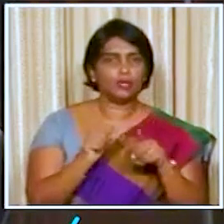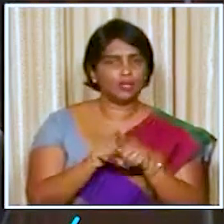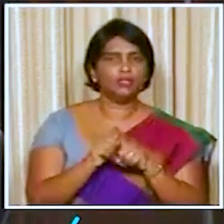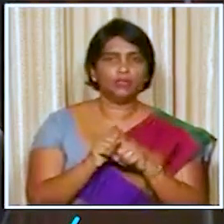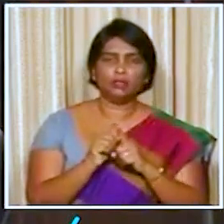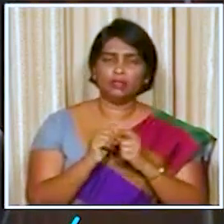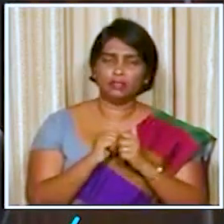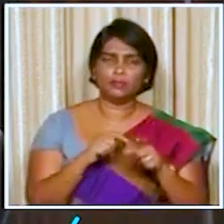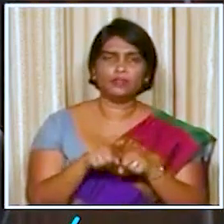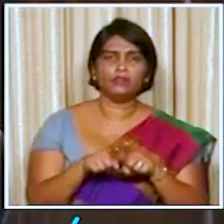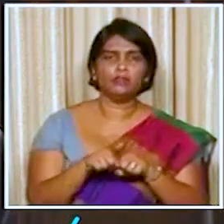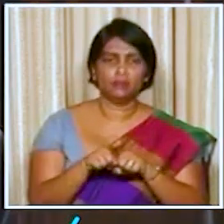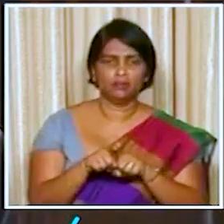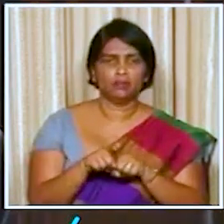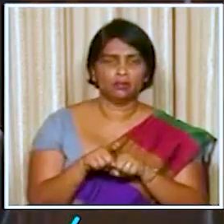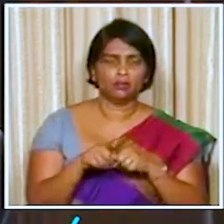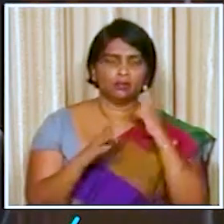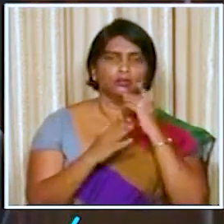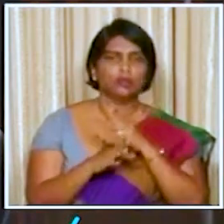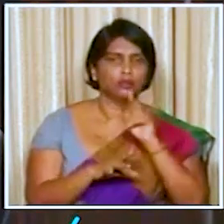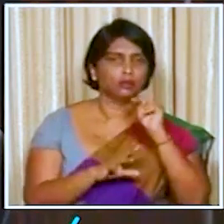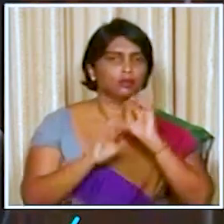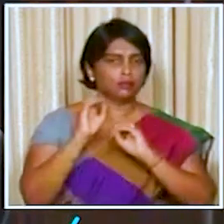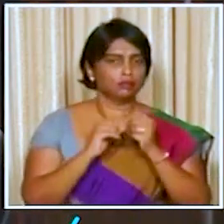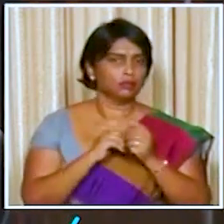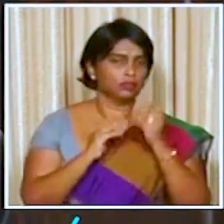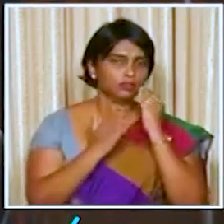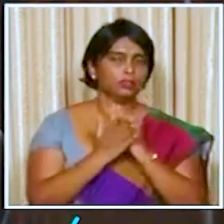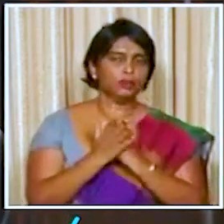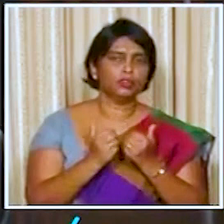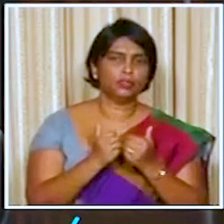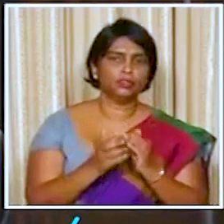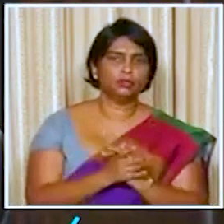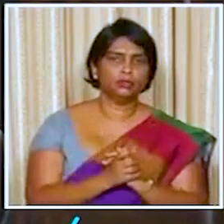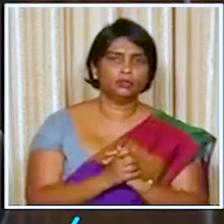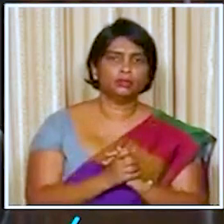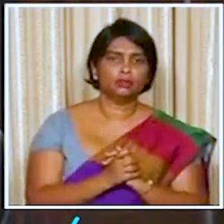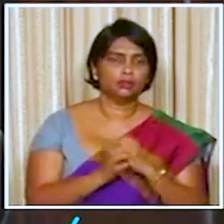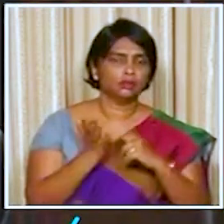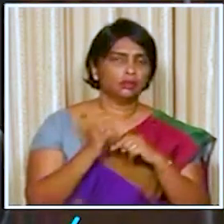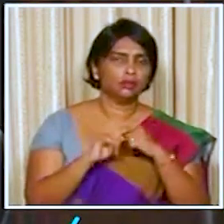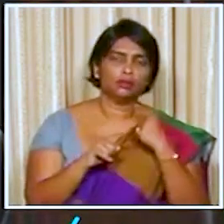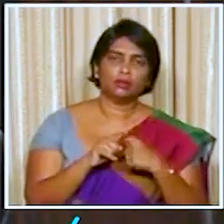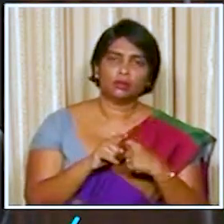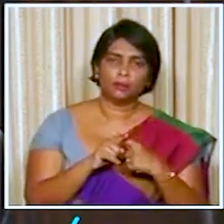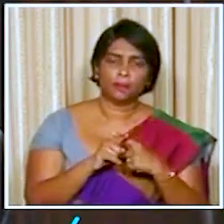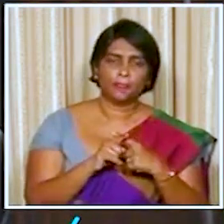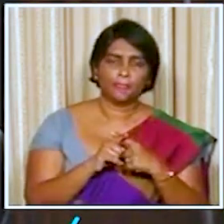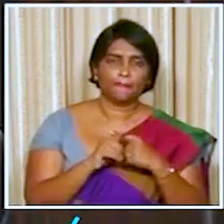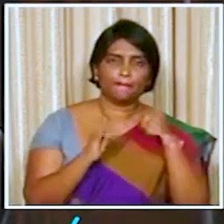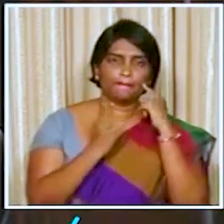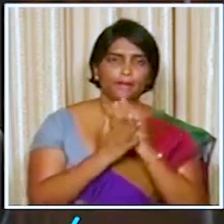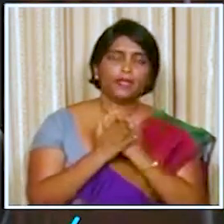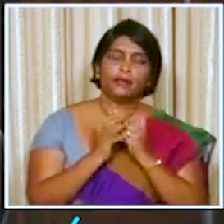එකතු වෙනවා. ඒ කියන්නේ 120කට ආසන්න ප්‍රමාණය. බද්ද හැටියට මේ